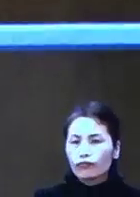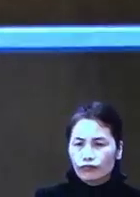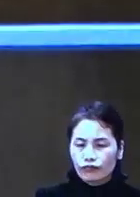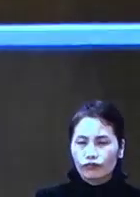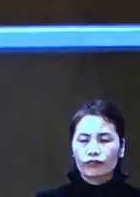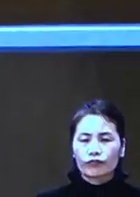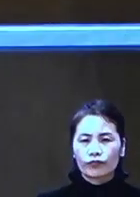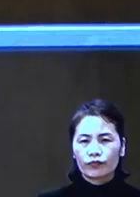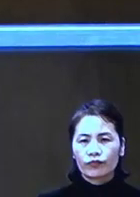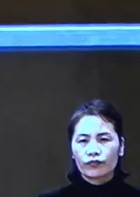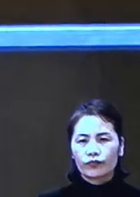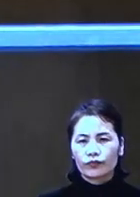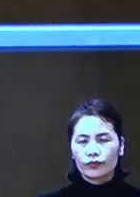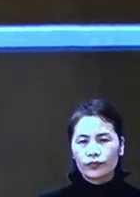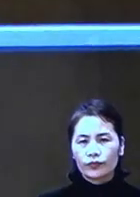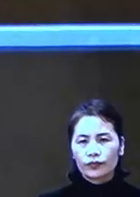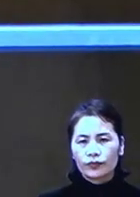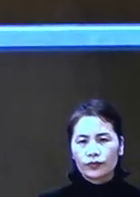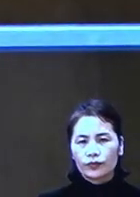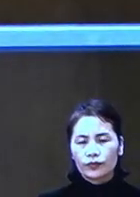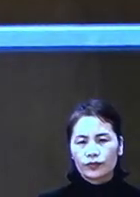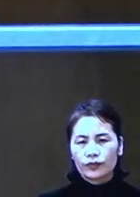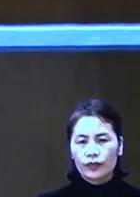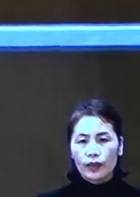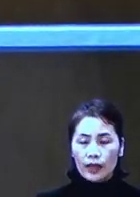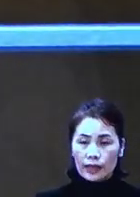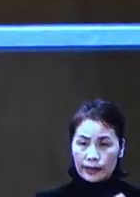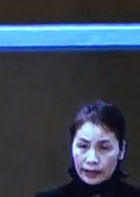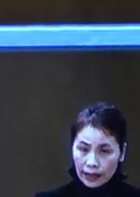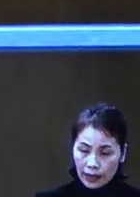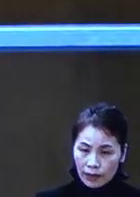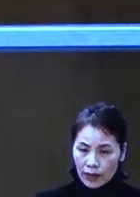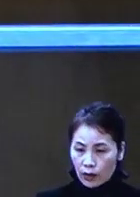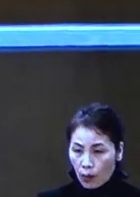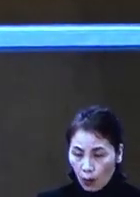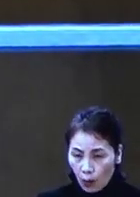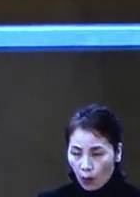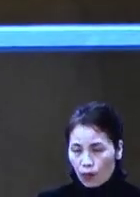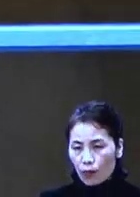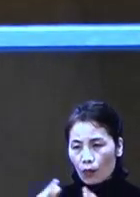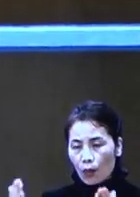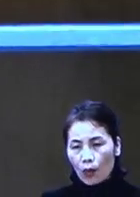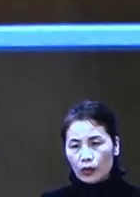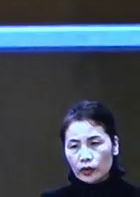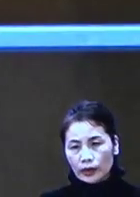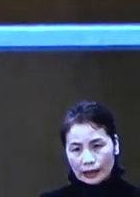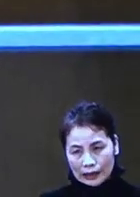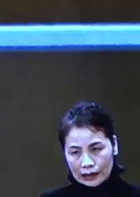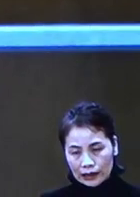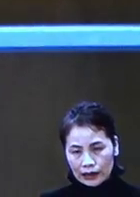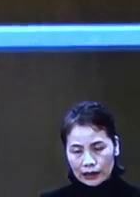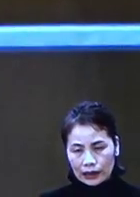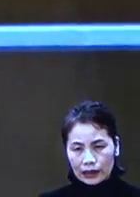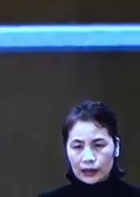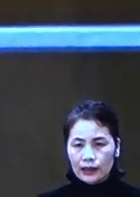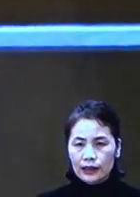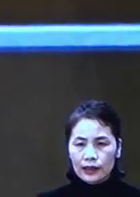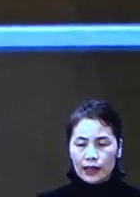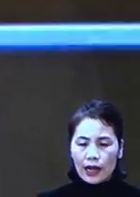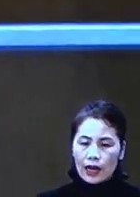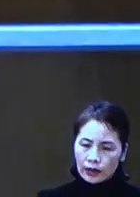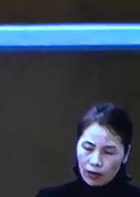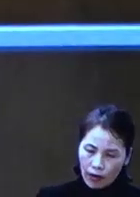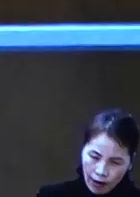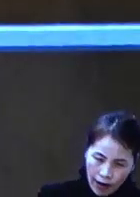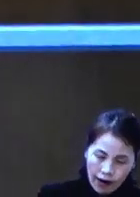인사가 만사란 말이 있습니다. 사람 일이 곧 모든 일로 일이란 뜻으로 알맞은 인재를 써야 모든